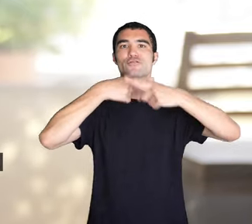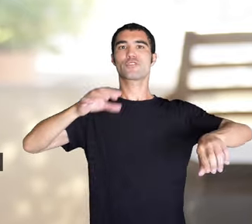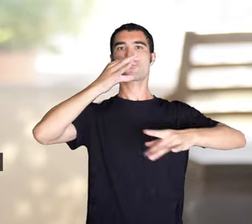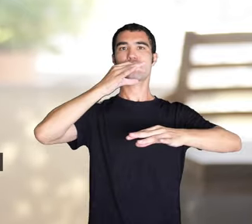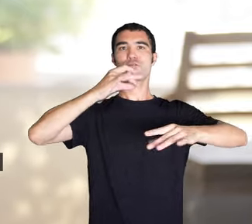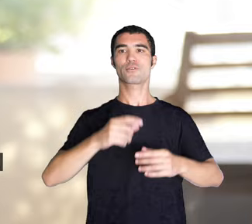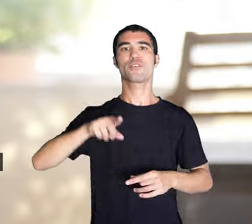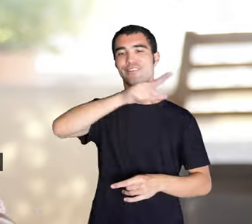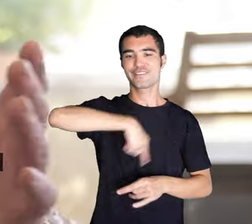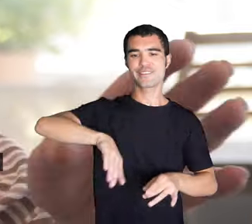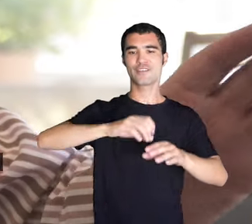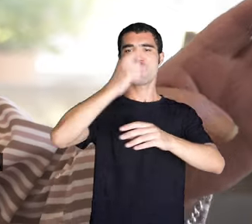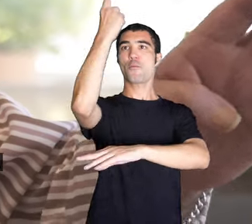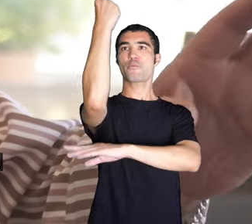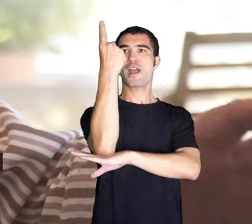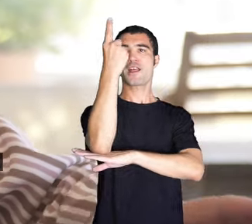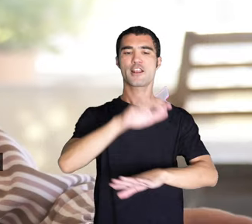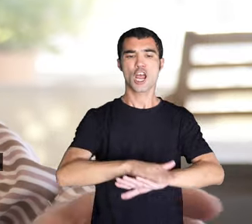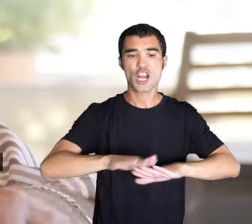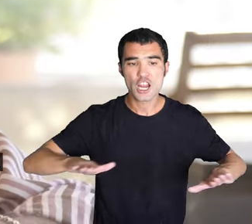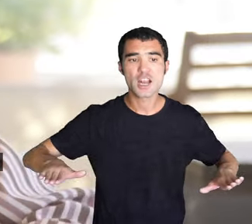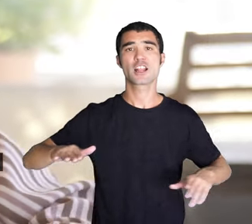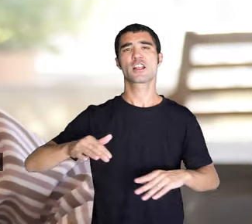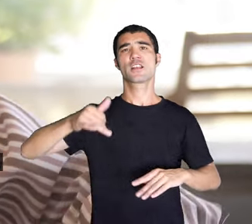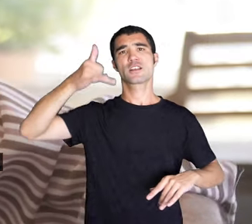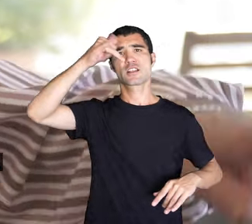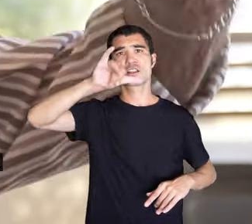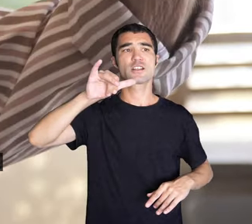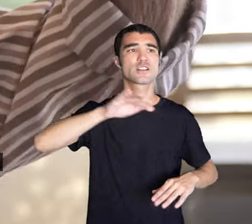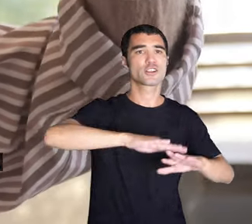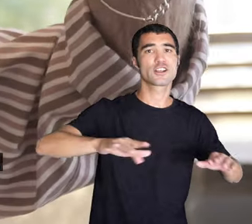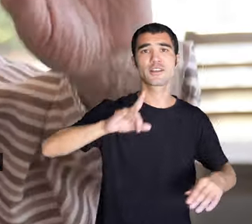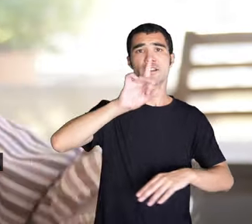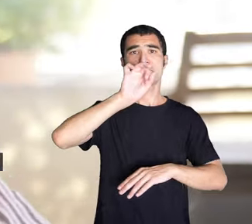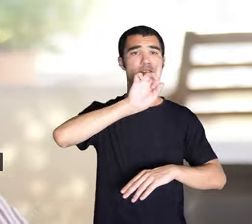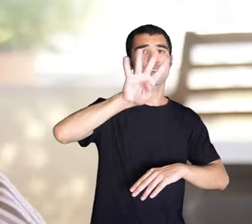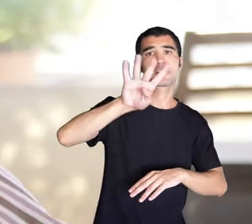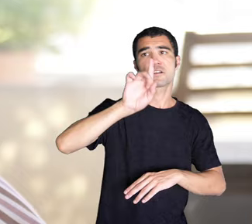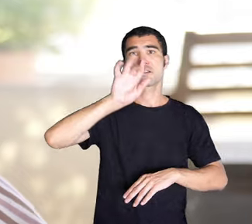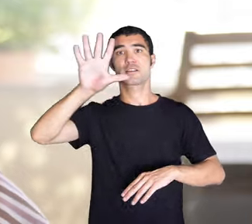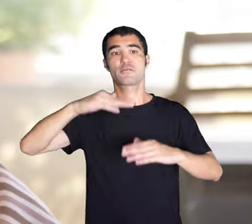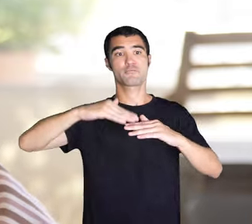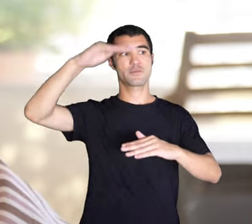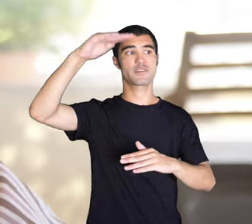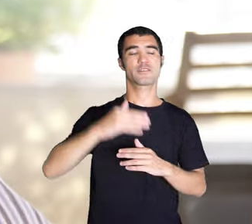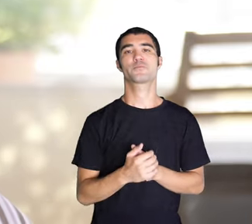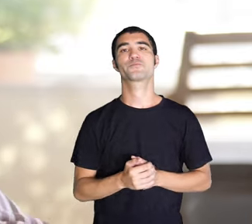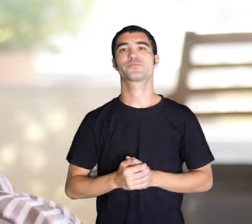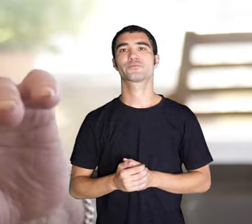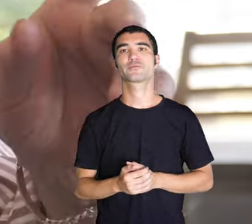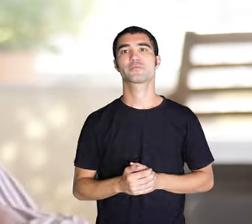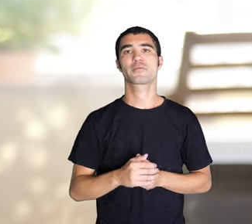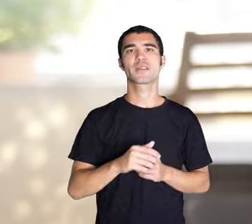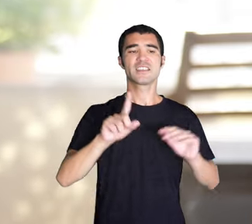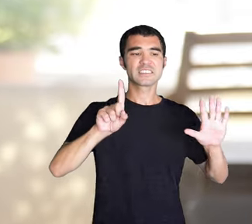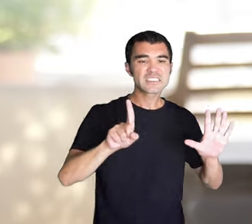a l'lot. Els anaven de 14 o 15 anys per amunt, no? Al lot de 6 o 7